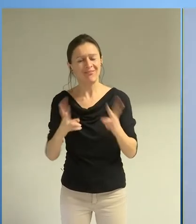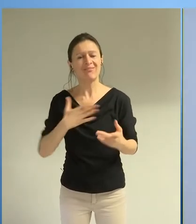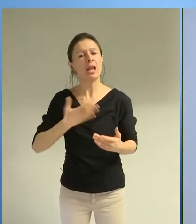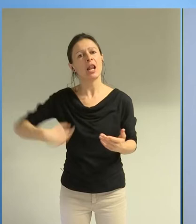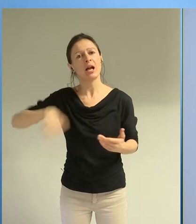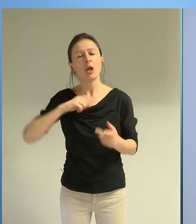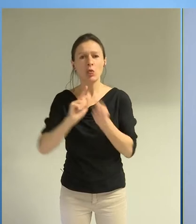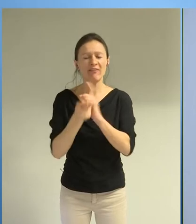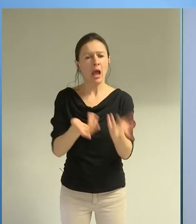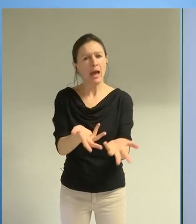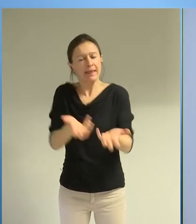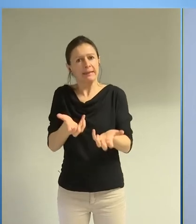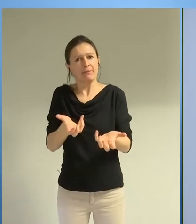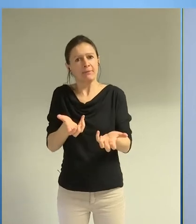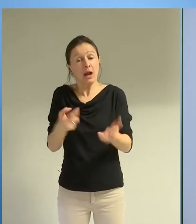ouais